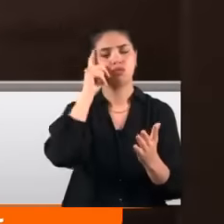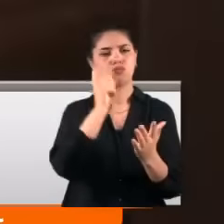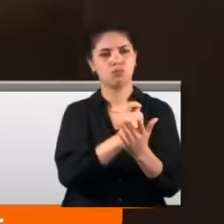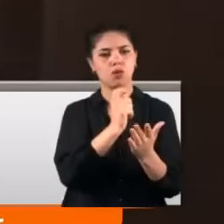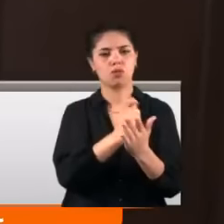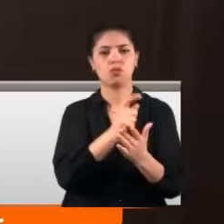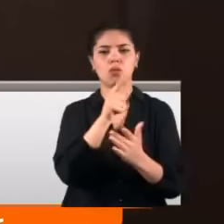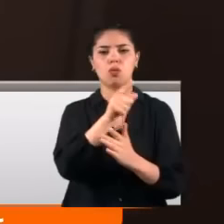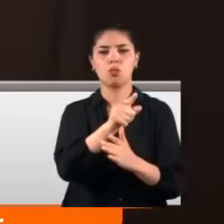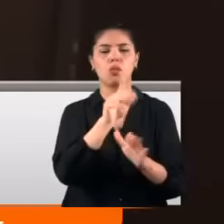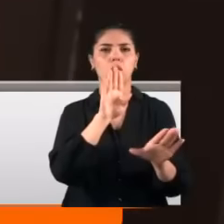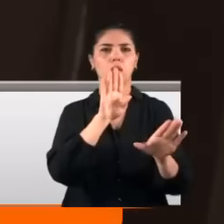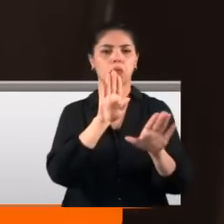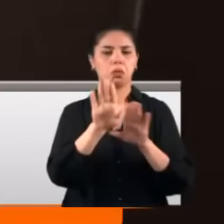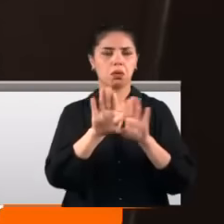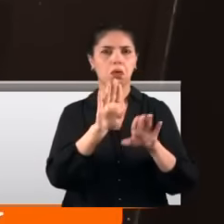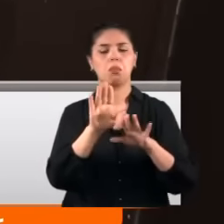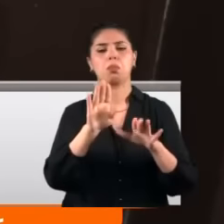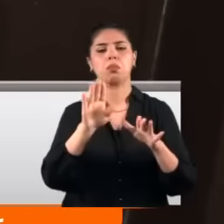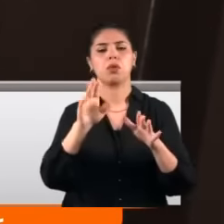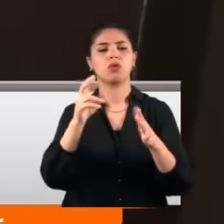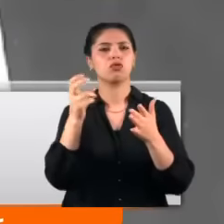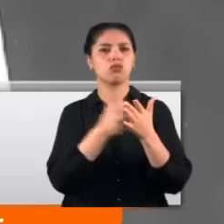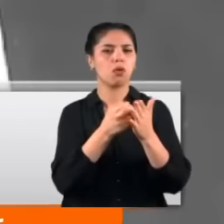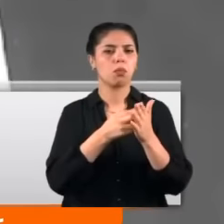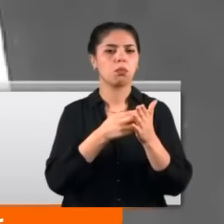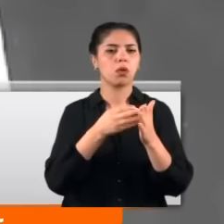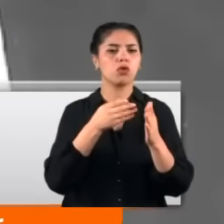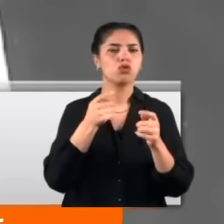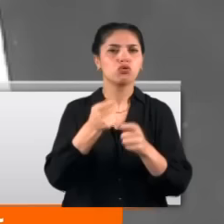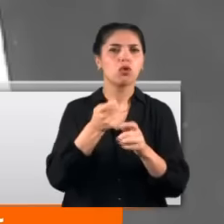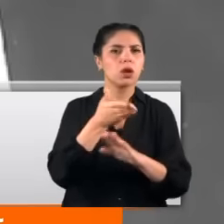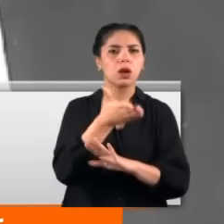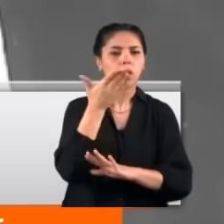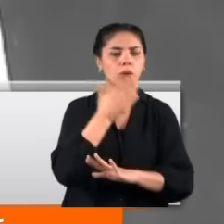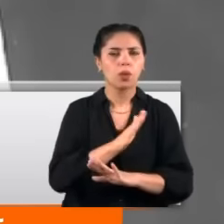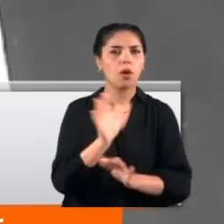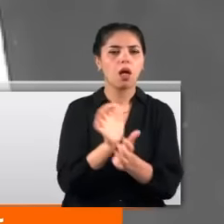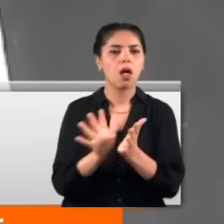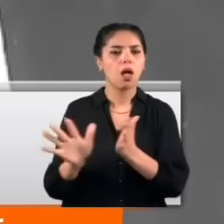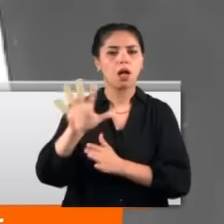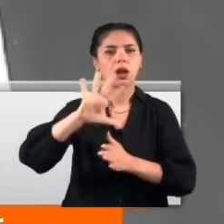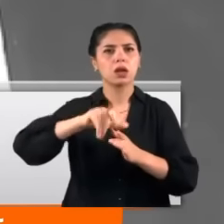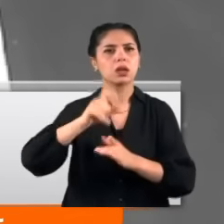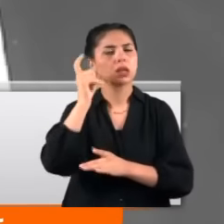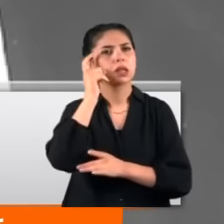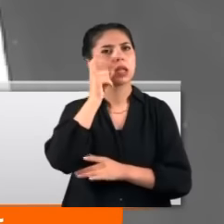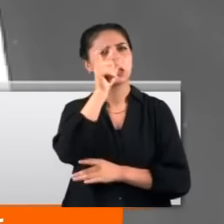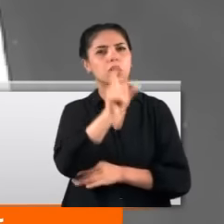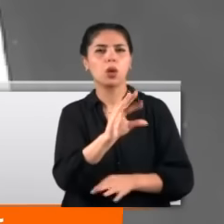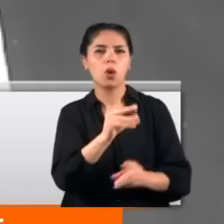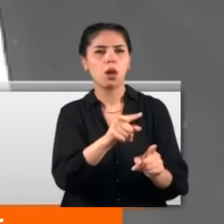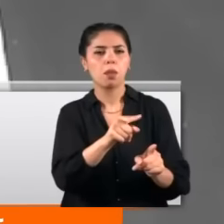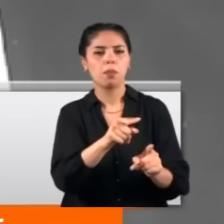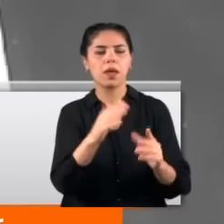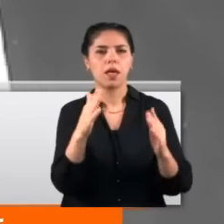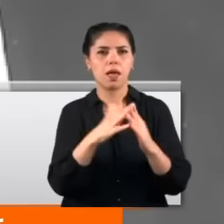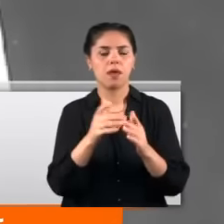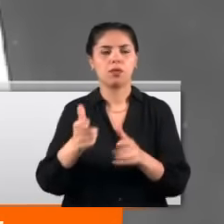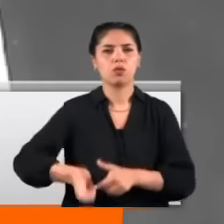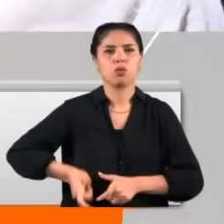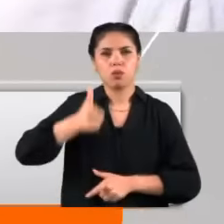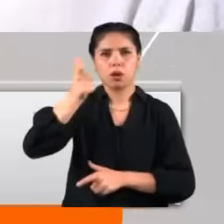evin kapı ve pencerelerinde zorlama izine rastlamadı. Bunun üzerine Karagöz ailesi hırsız tanıdık olabilir diyerek evlerine güvenlik